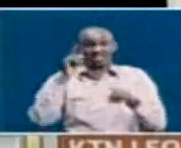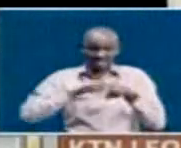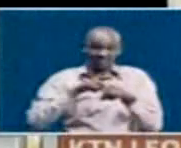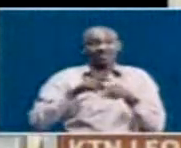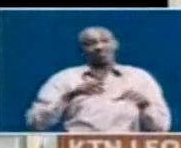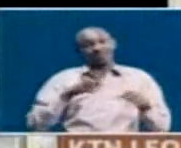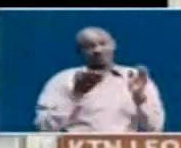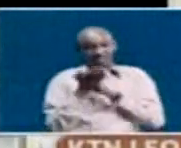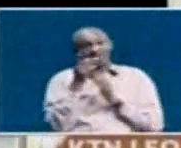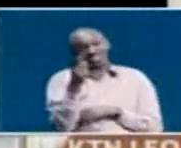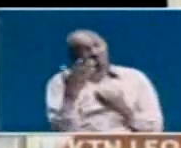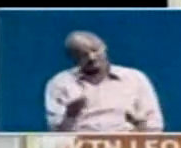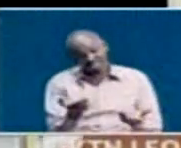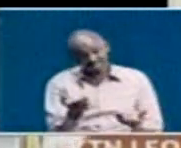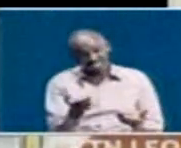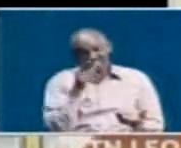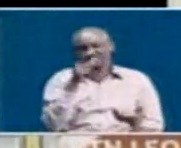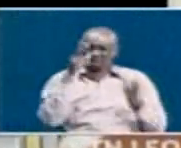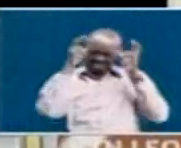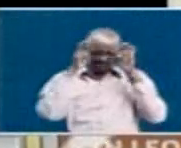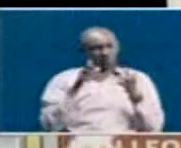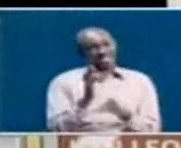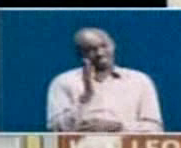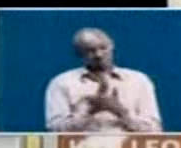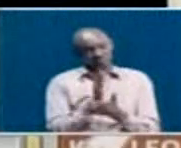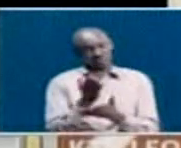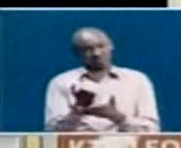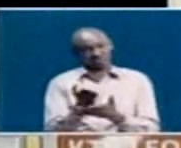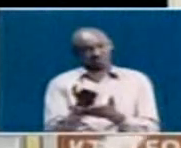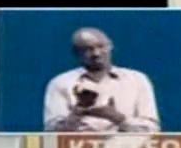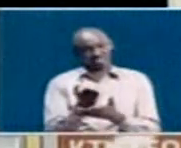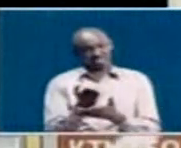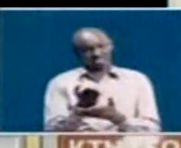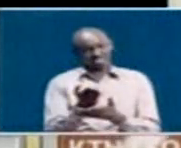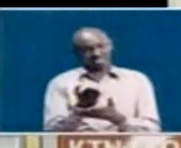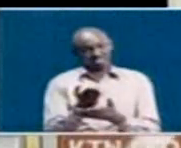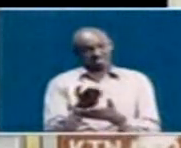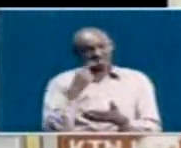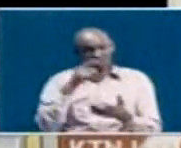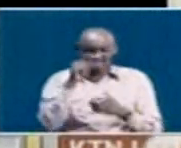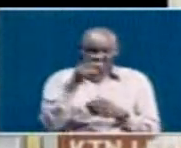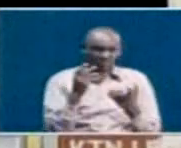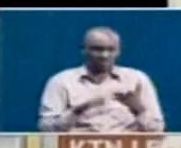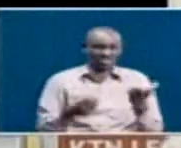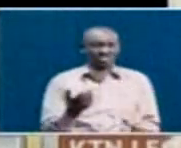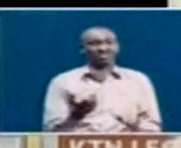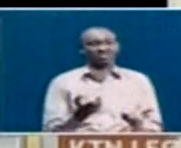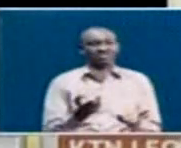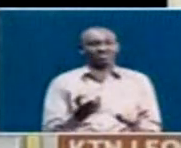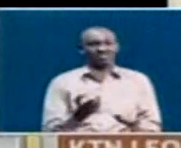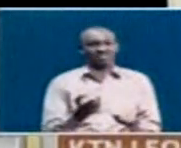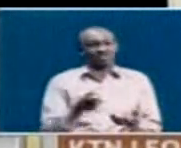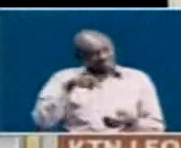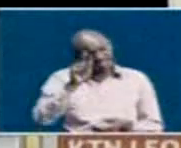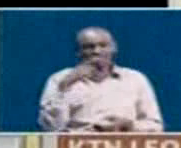kama ile. Kwa hivyo ndio kunaambiaje yale mambo ya kishetani. Aha, wewe unaje ya kishetani yake. Ngeyafanya kama si ni ya kishetani. Singeyafanya. Hakuna